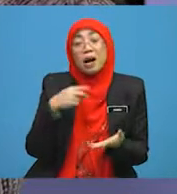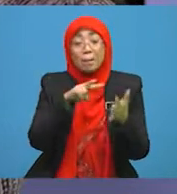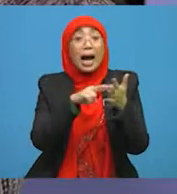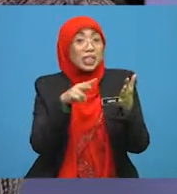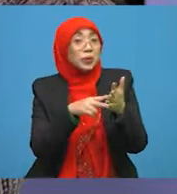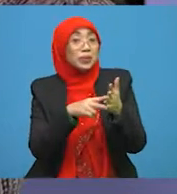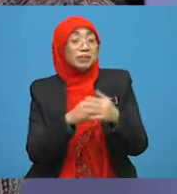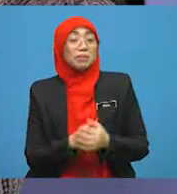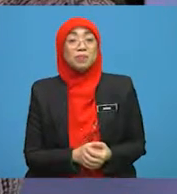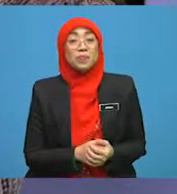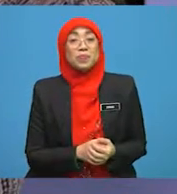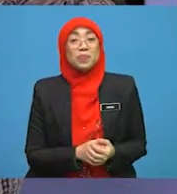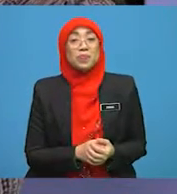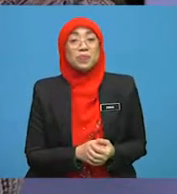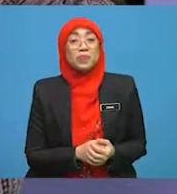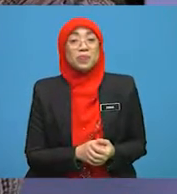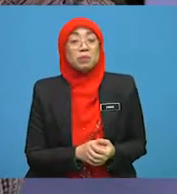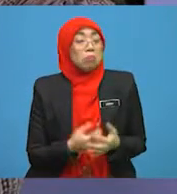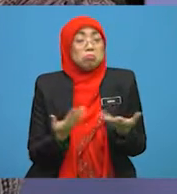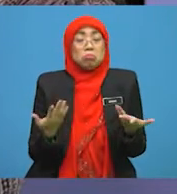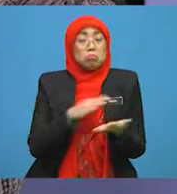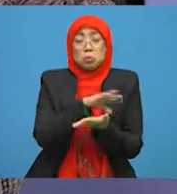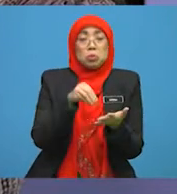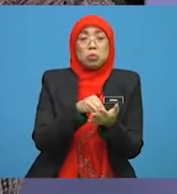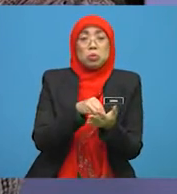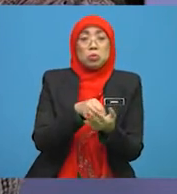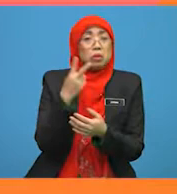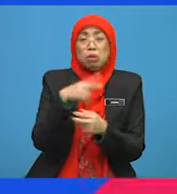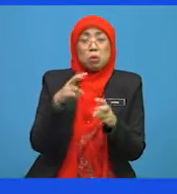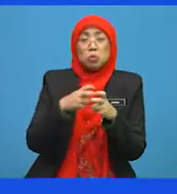perbezaan antara holonim dengan mironim.